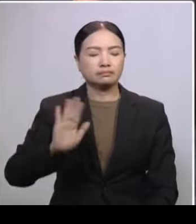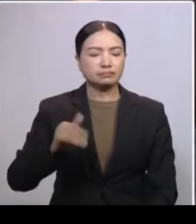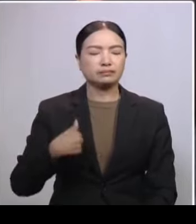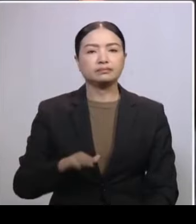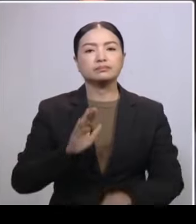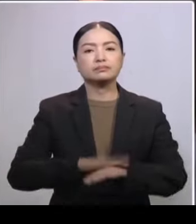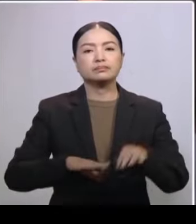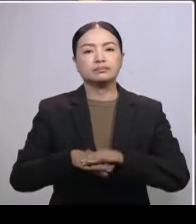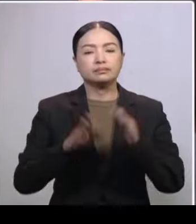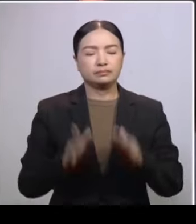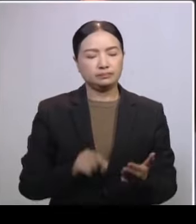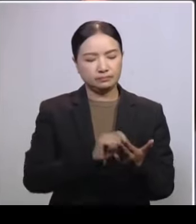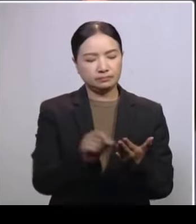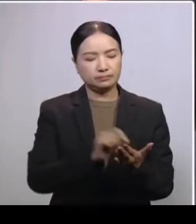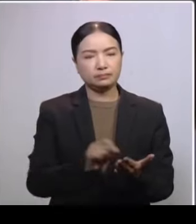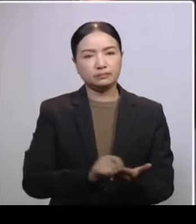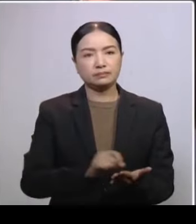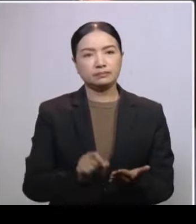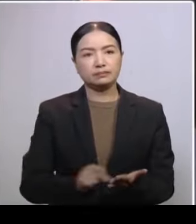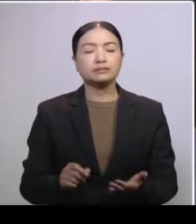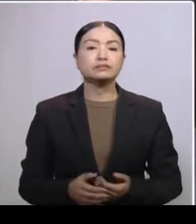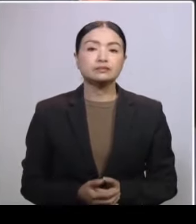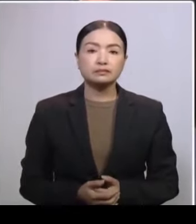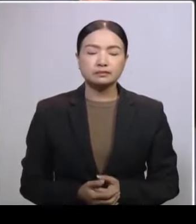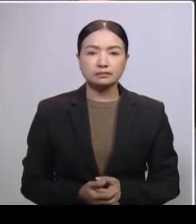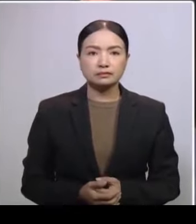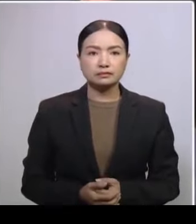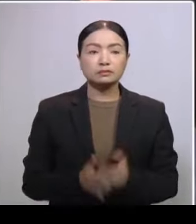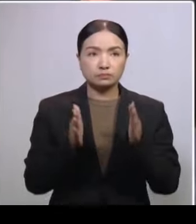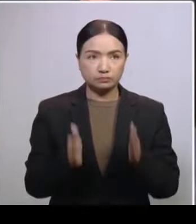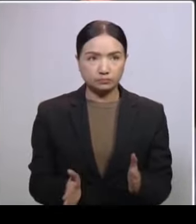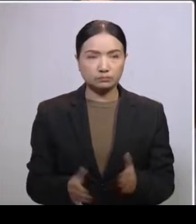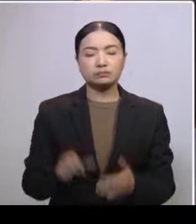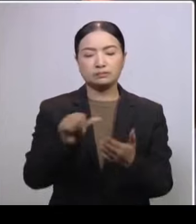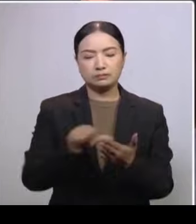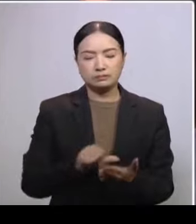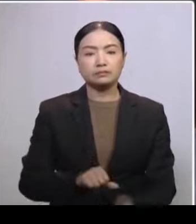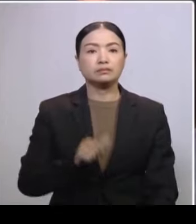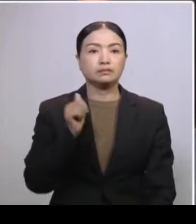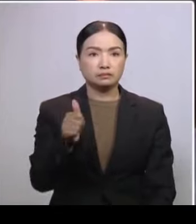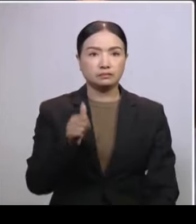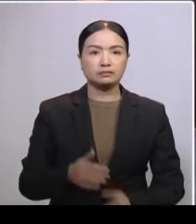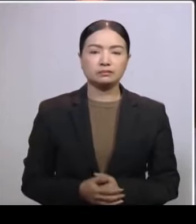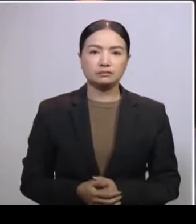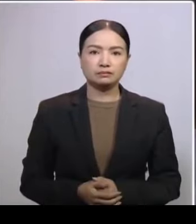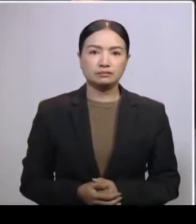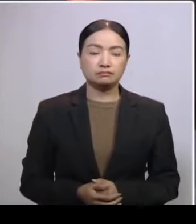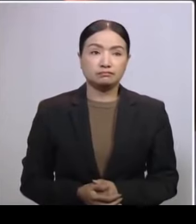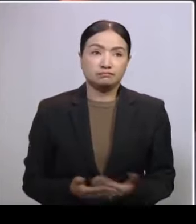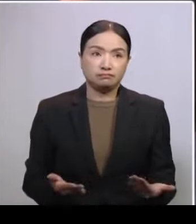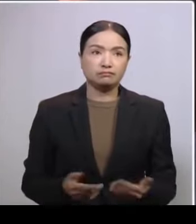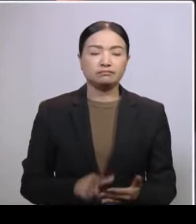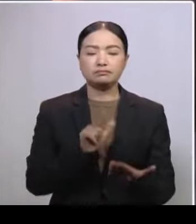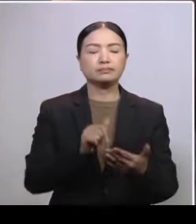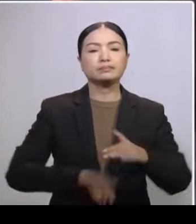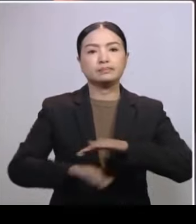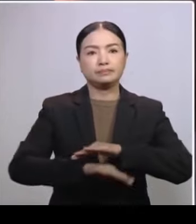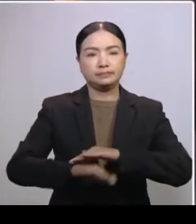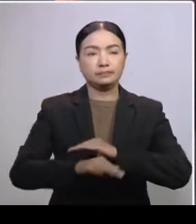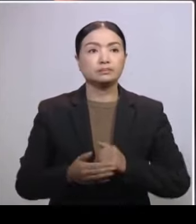ครับดังนั้นในเมื่อมันร่างด้วยมือมนุษย์แล้วเนี่ยนะครับมนุษย์ก็ต้องแก้ไขมันได้นะผมว่านี่คือหลักการพื้น